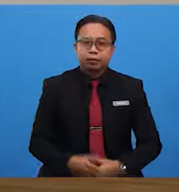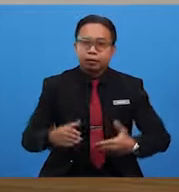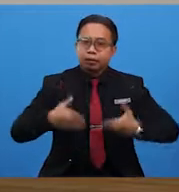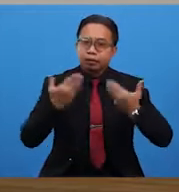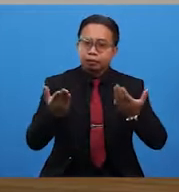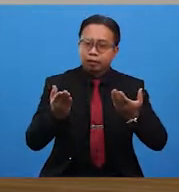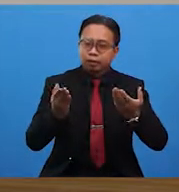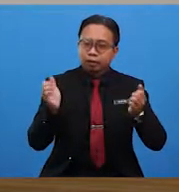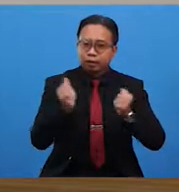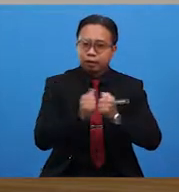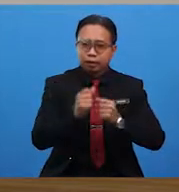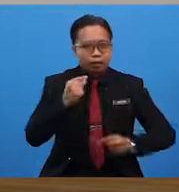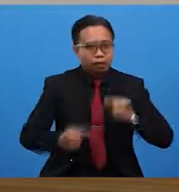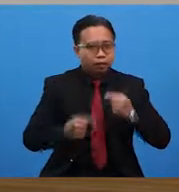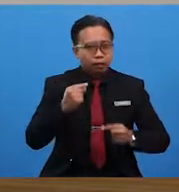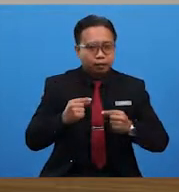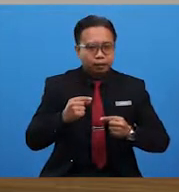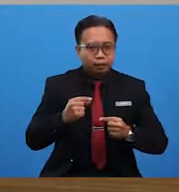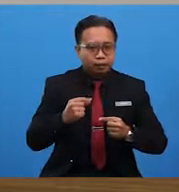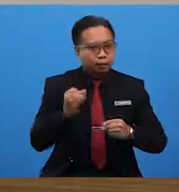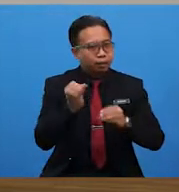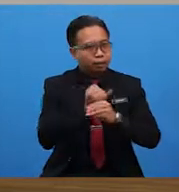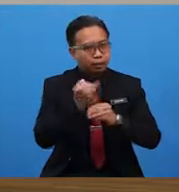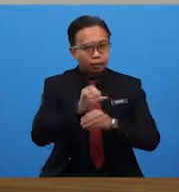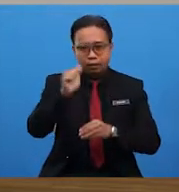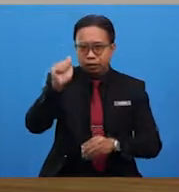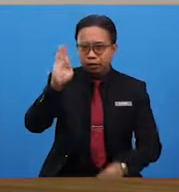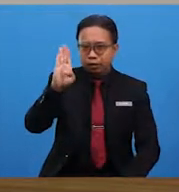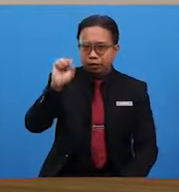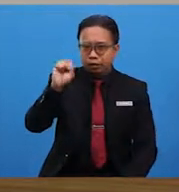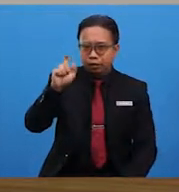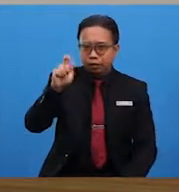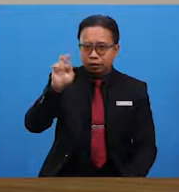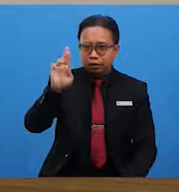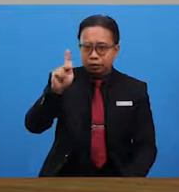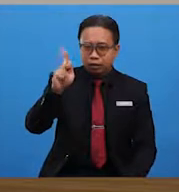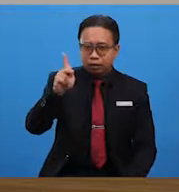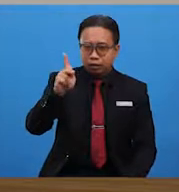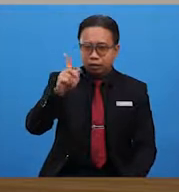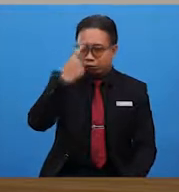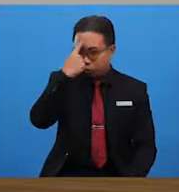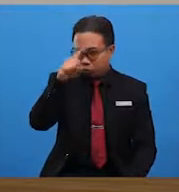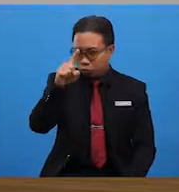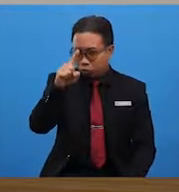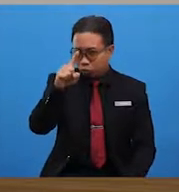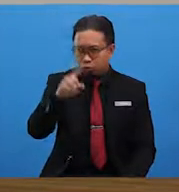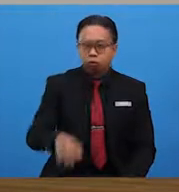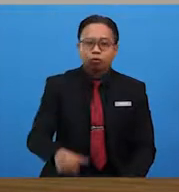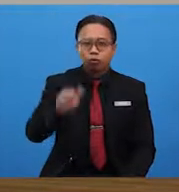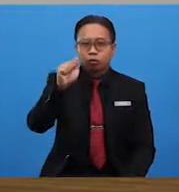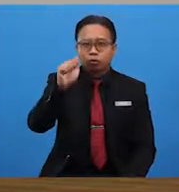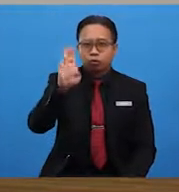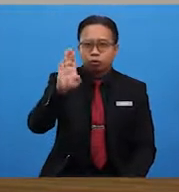Bagaimana pula dengan gaya penampilan karya abstrak pula cek gua bailah c2000 untuk karya abstrak